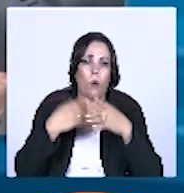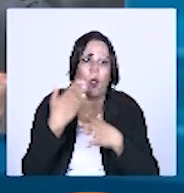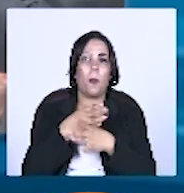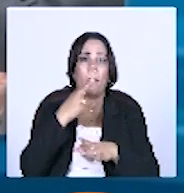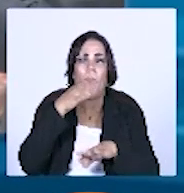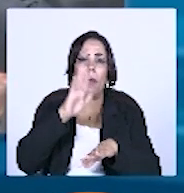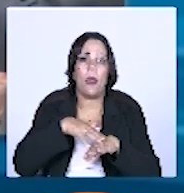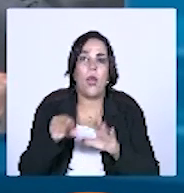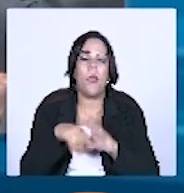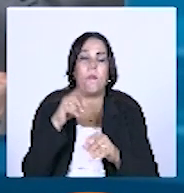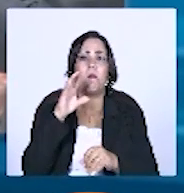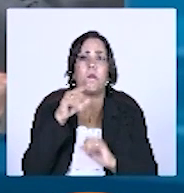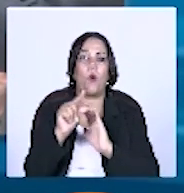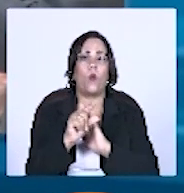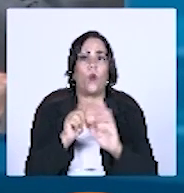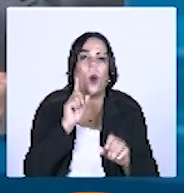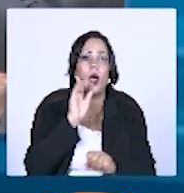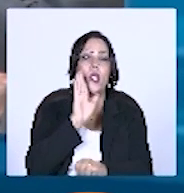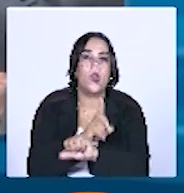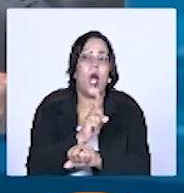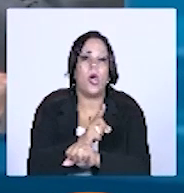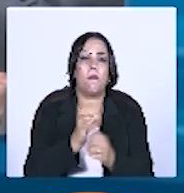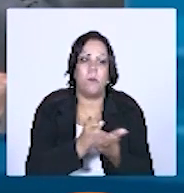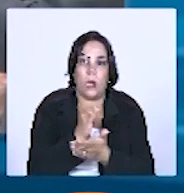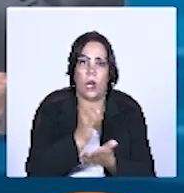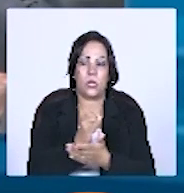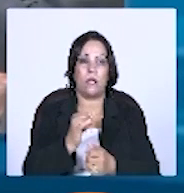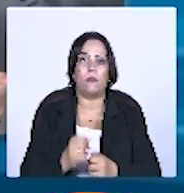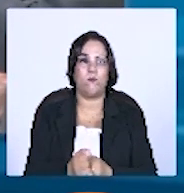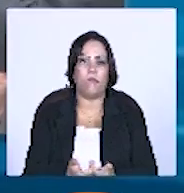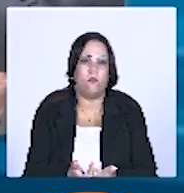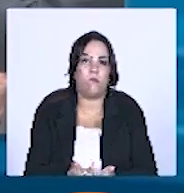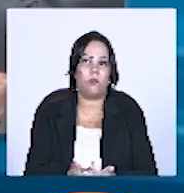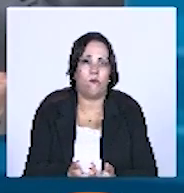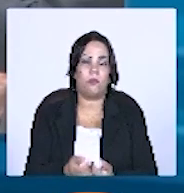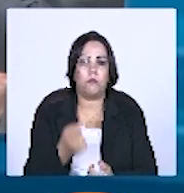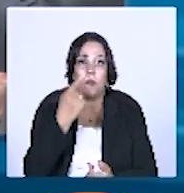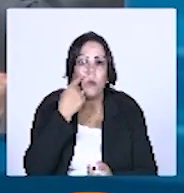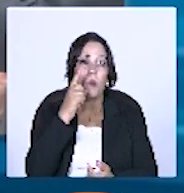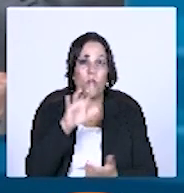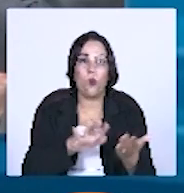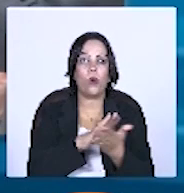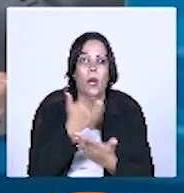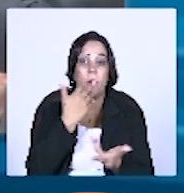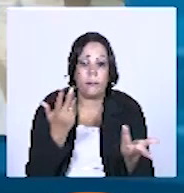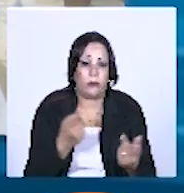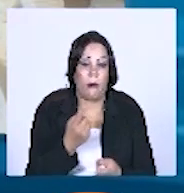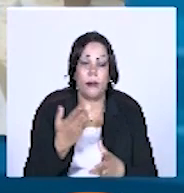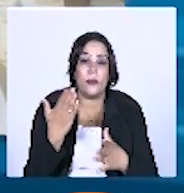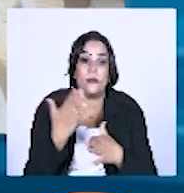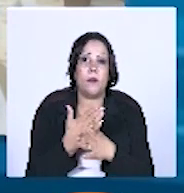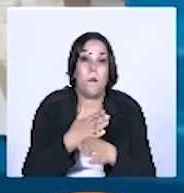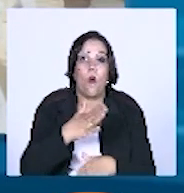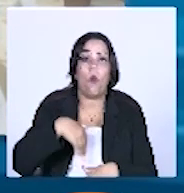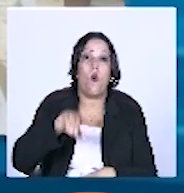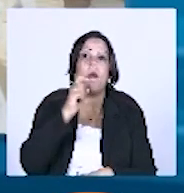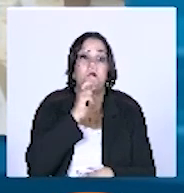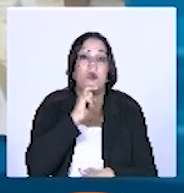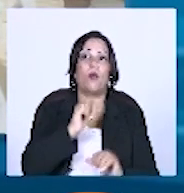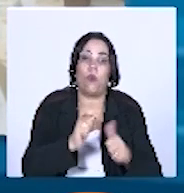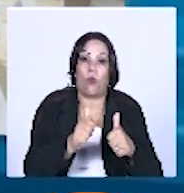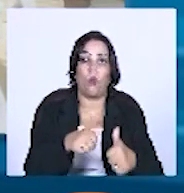فيها عن الموضوع التعليم ما بلاقيش المشكله دي موجوده دي مشكله تتعلق